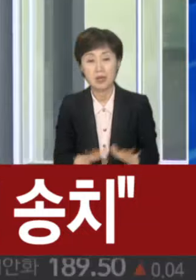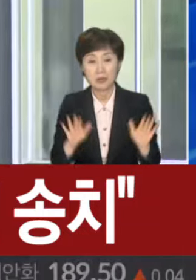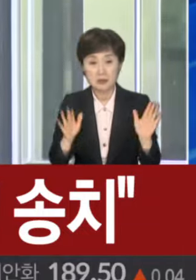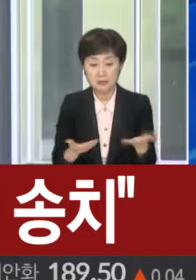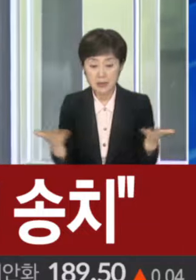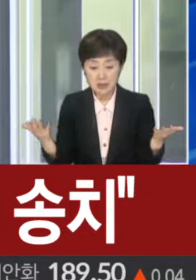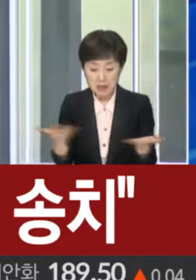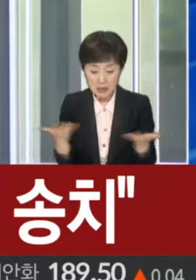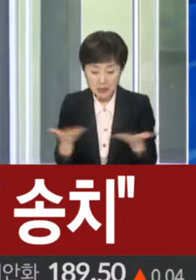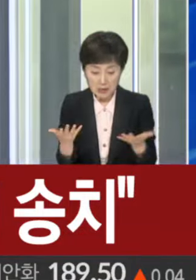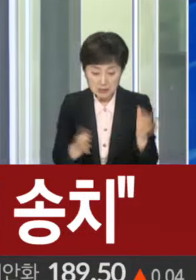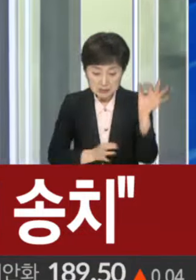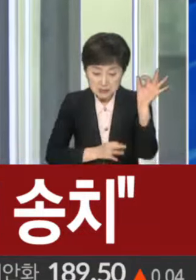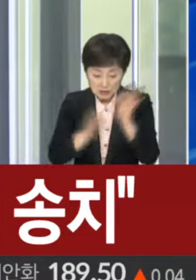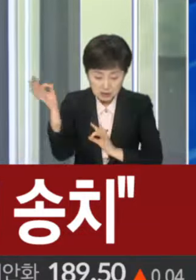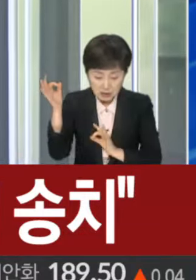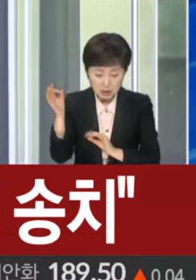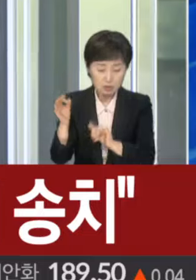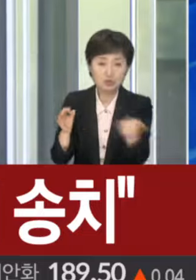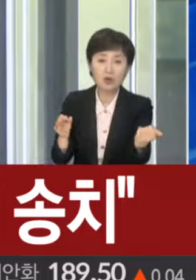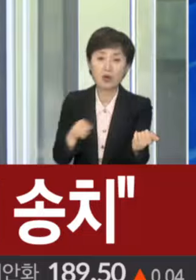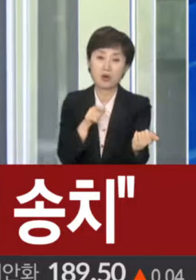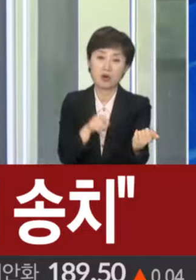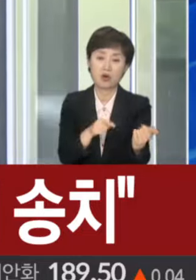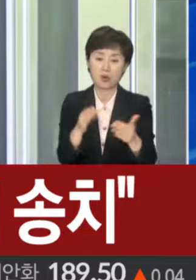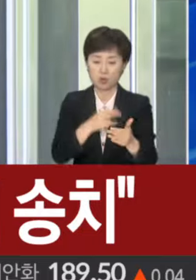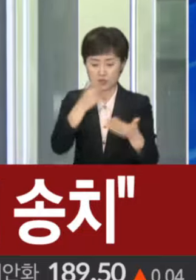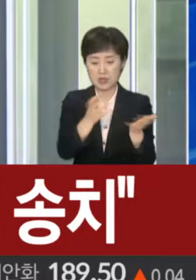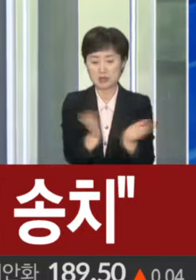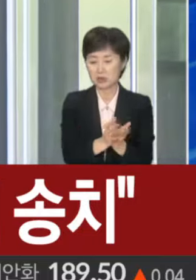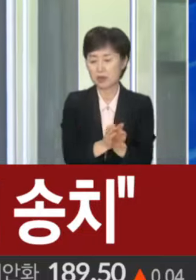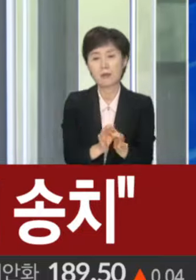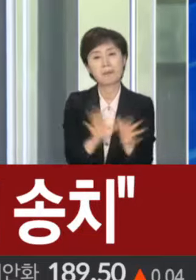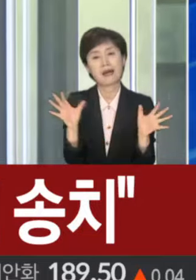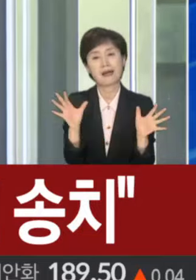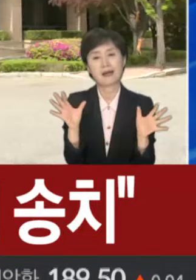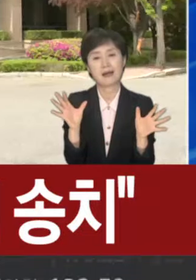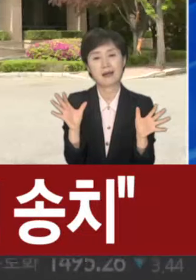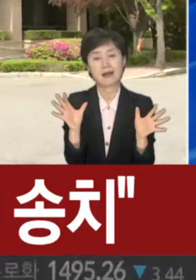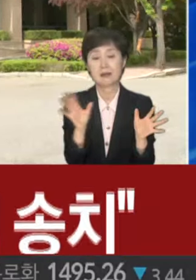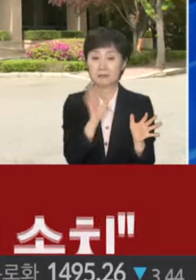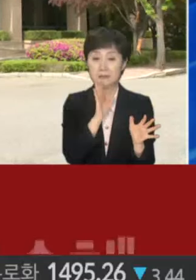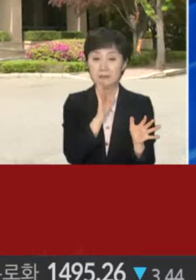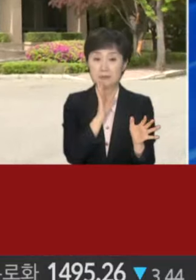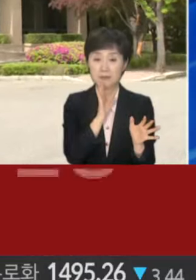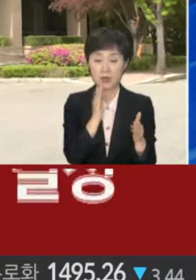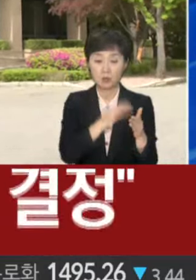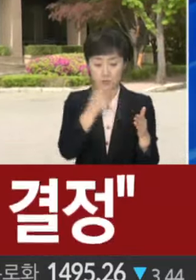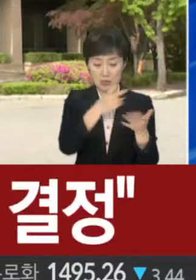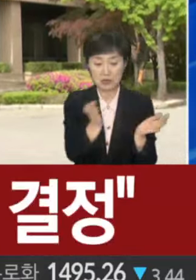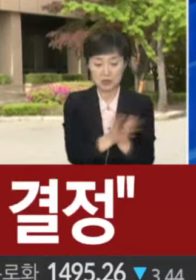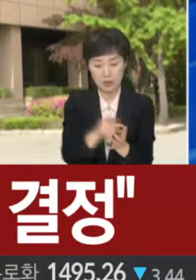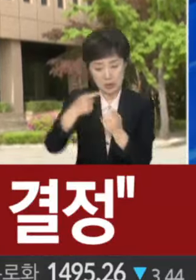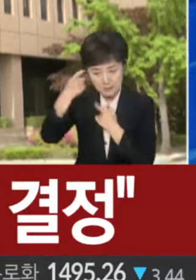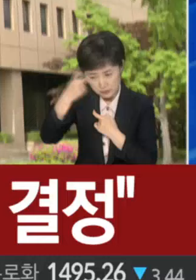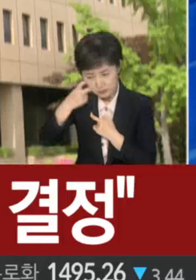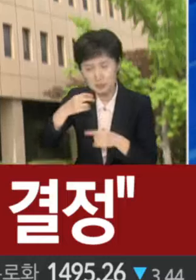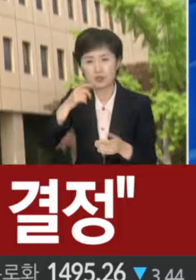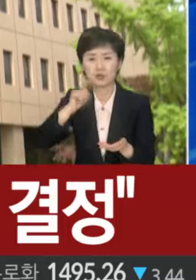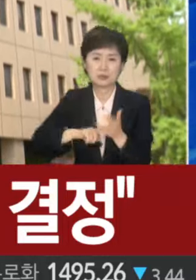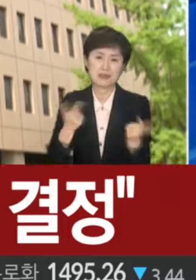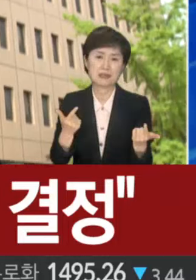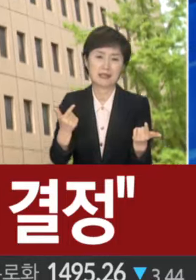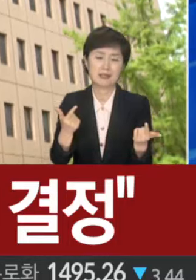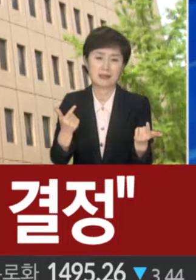업무상 과실치사라는 범죄는 공수처의 수사 대상 범죄는 아니기 때문에 이 부분을 직접적으로 공수처가 들여다보기는 어려울 것 같다는